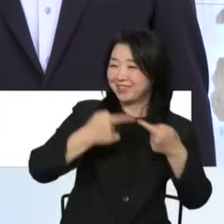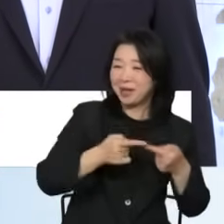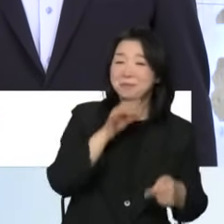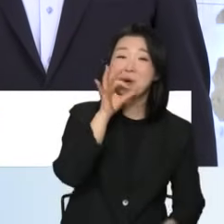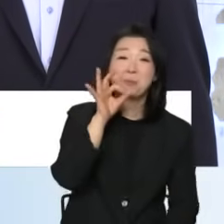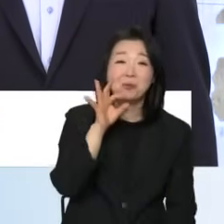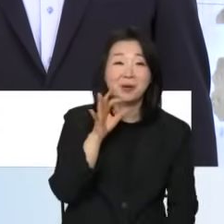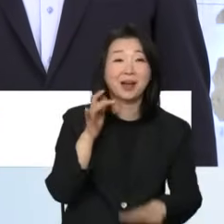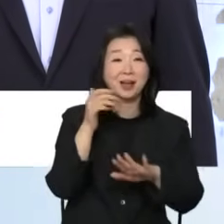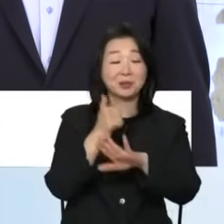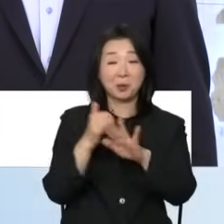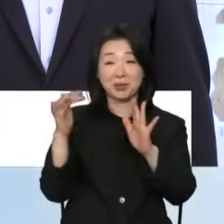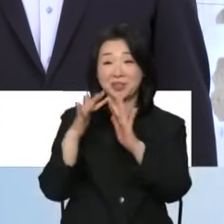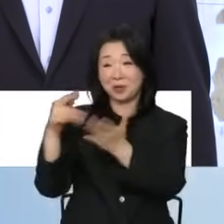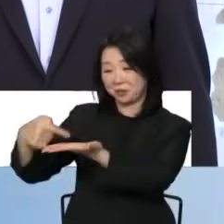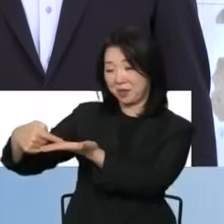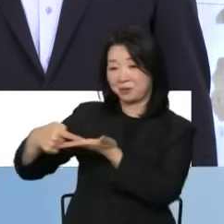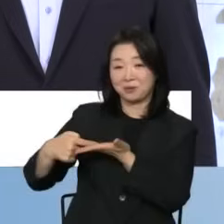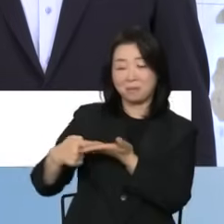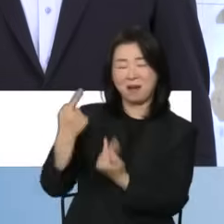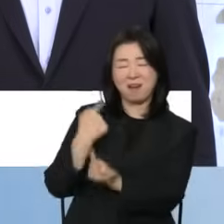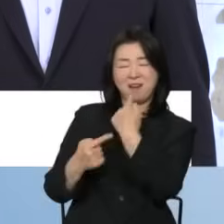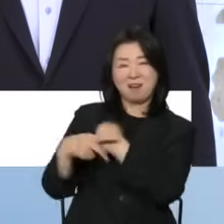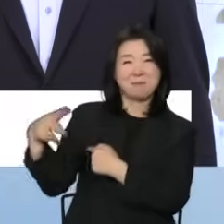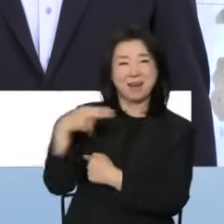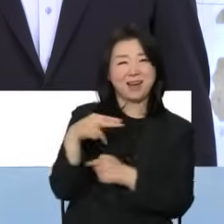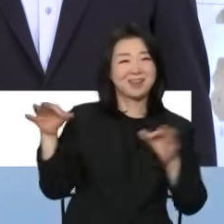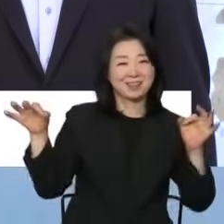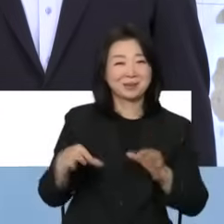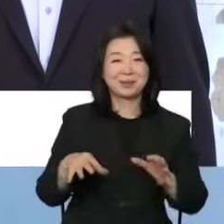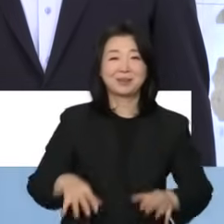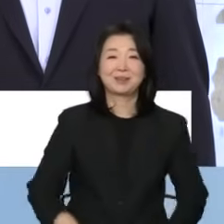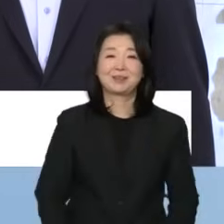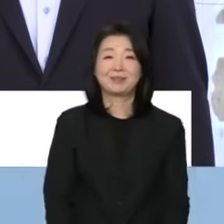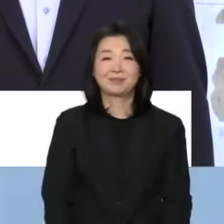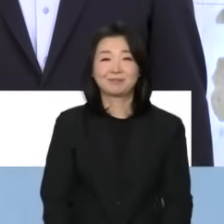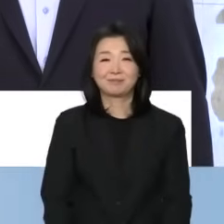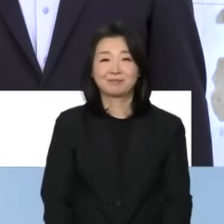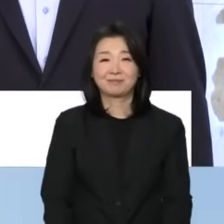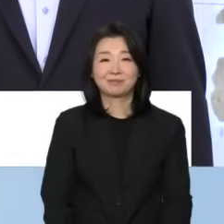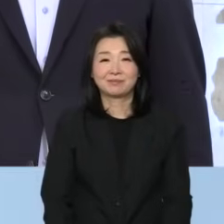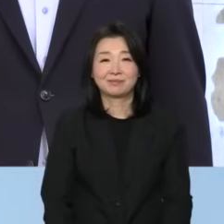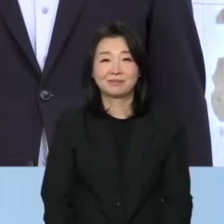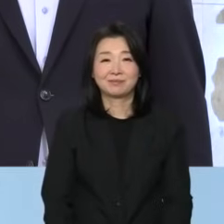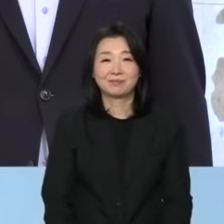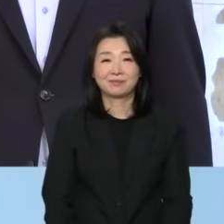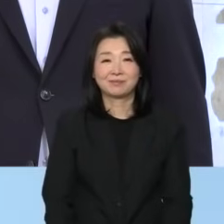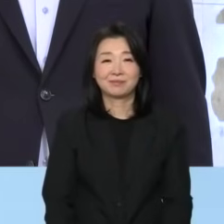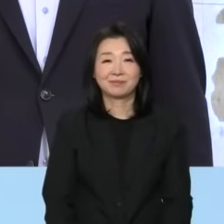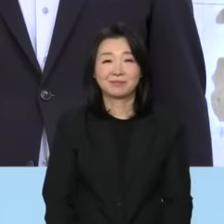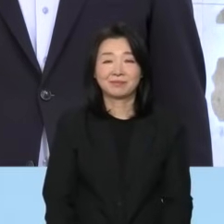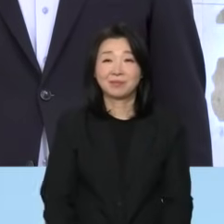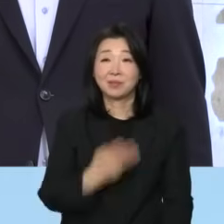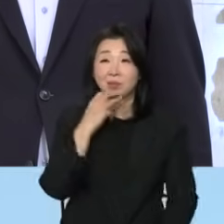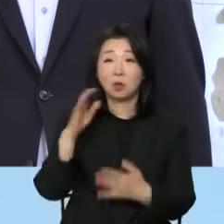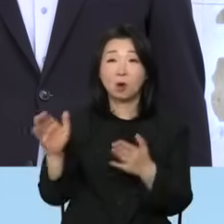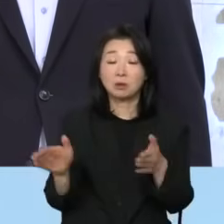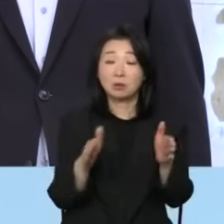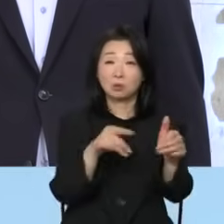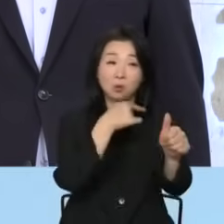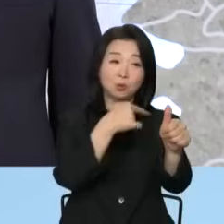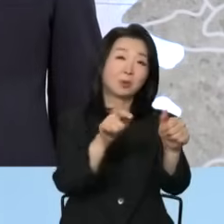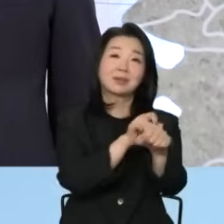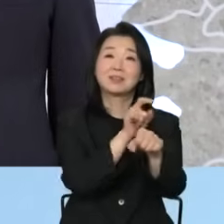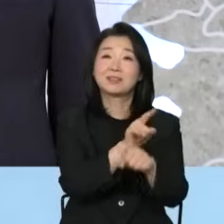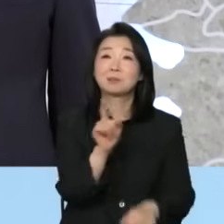통해서 신청자를 받았는데 순식간에 마감이 됐다고 합니다. 네. 아까 전에 그 경기도 교육의 특징 중에